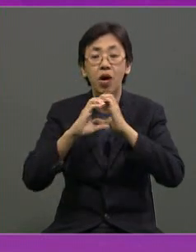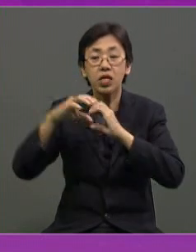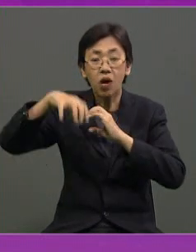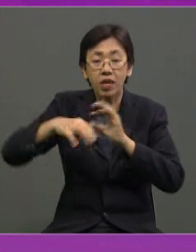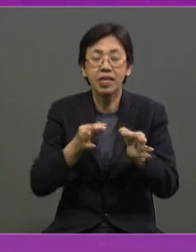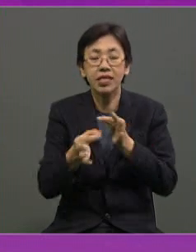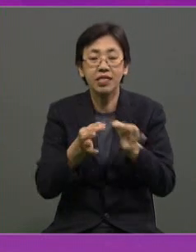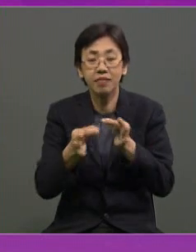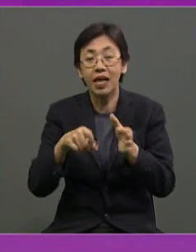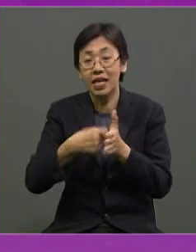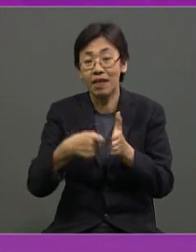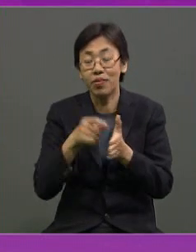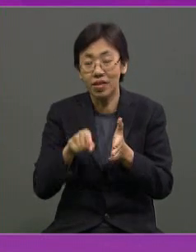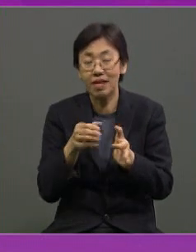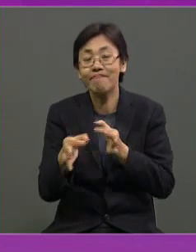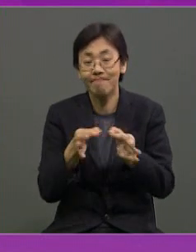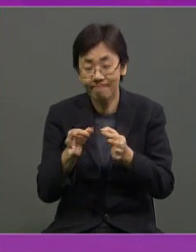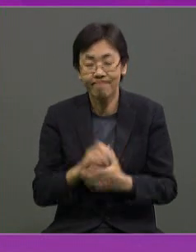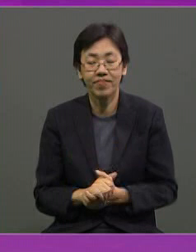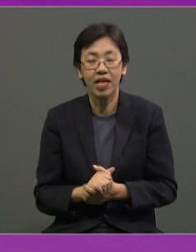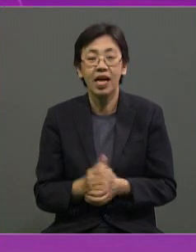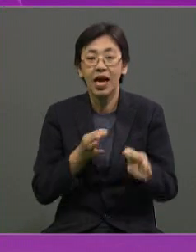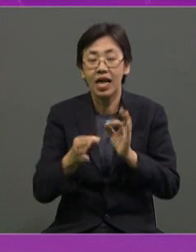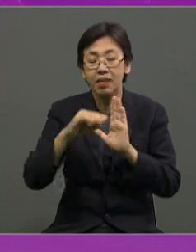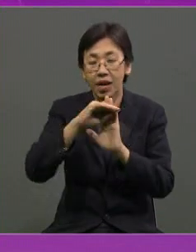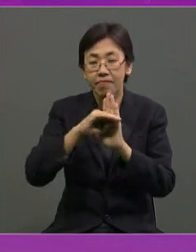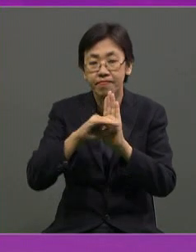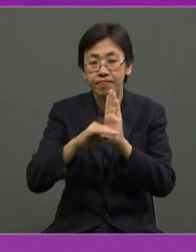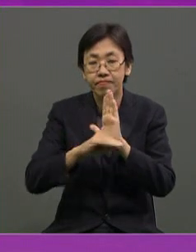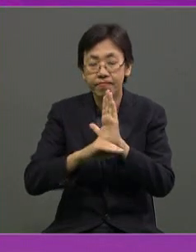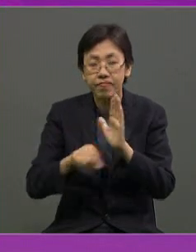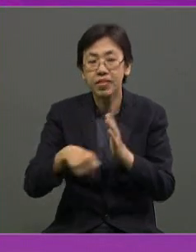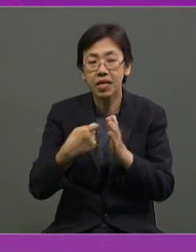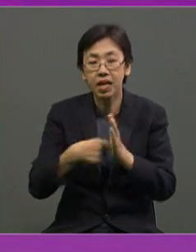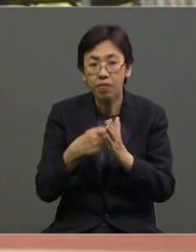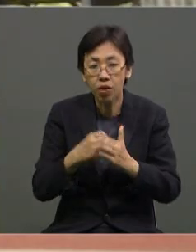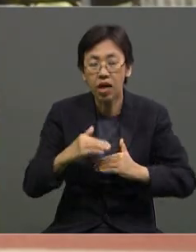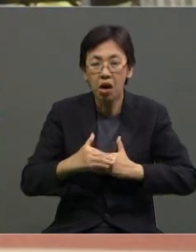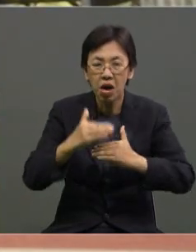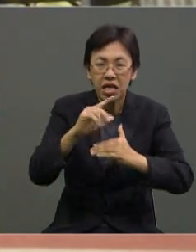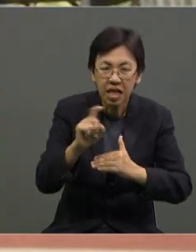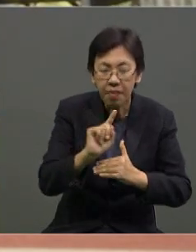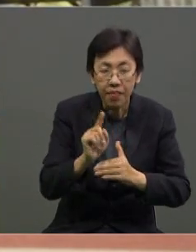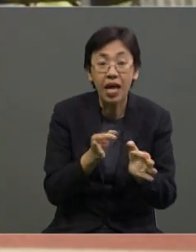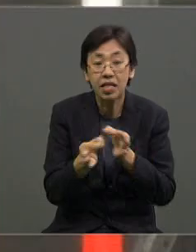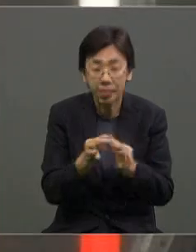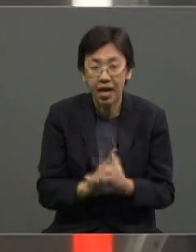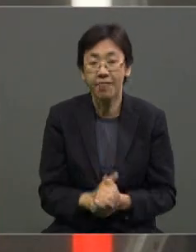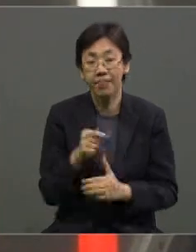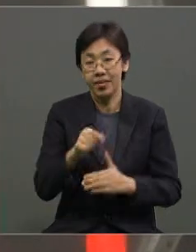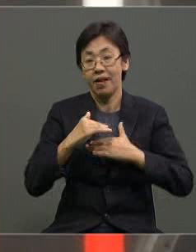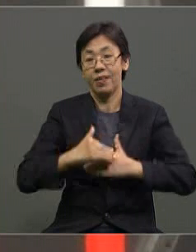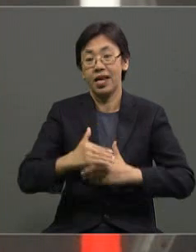ขาก็ออกมาชี้แจงถึงเรื่องดังกล่าวแล้วนะคะมีการไล่เรียงมาถึงสาเหตุต่างๆในแต่ละจุดด้วยเริ่มจากอันนี้ก่อนบัน